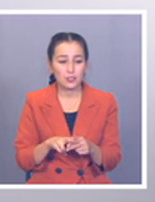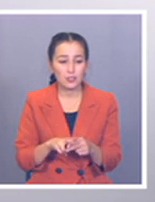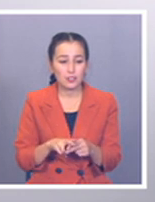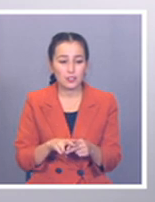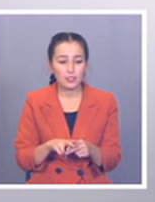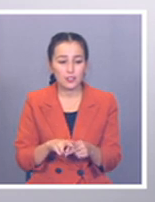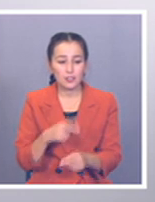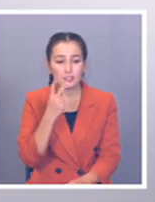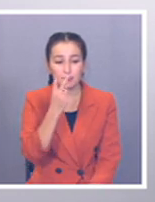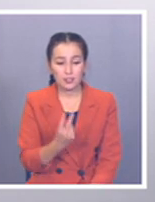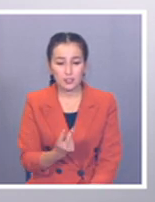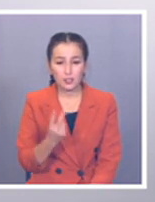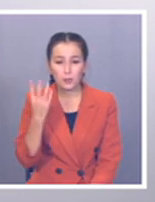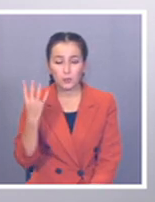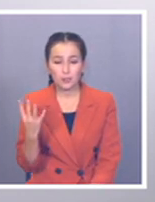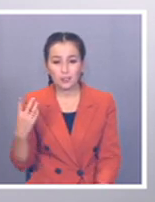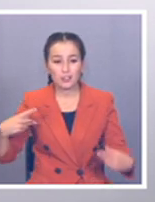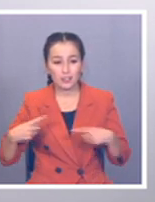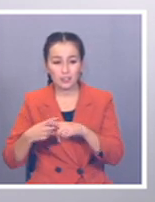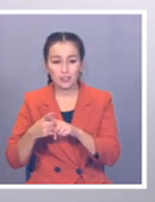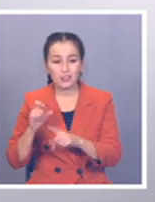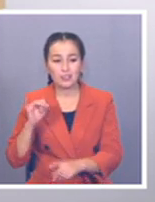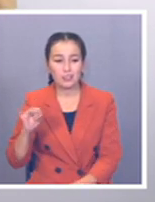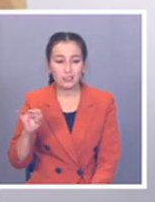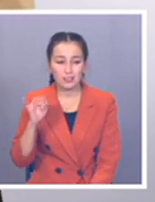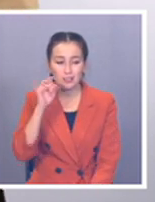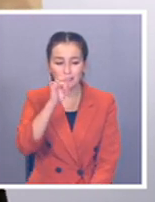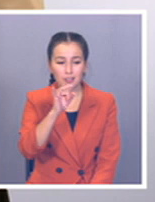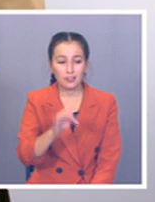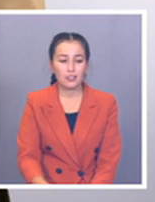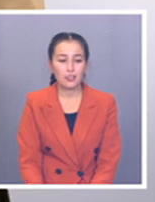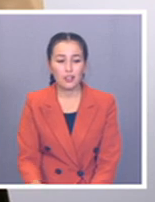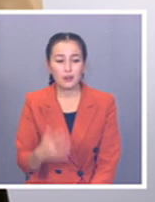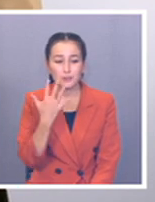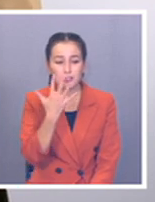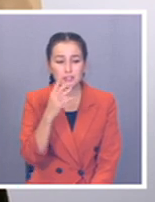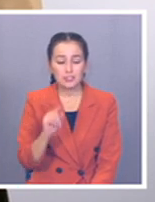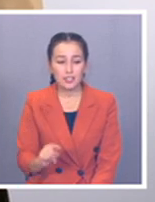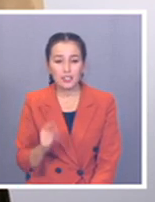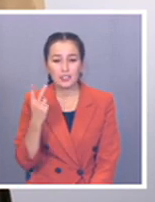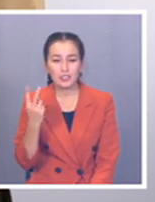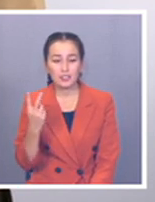2 мен 4-тің қиылысы, яғни и әріпі шығып тұр. Келесі 5-де 2.